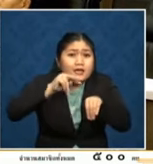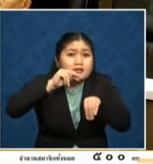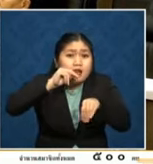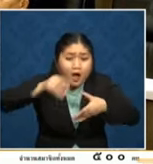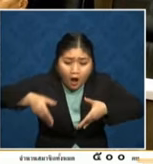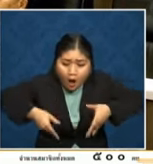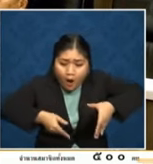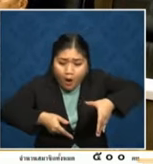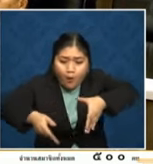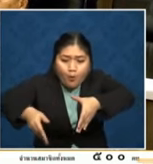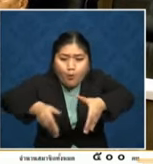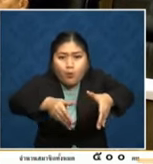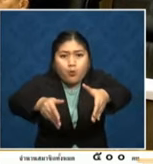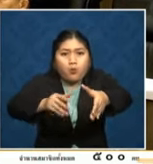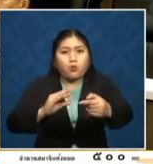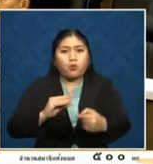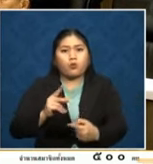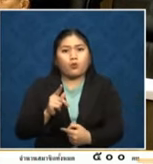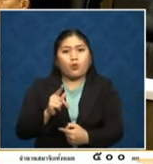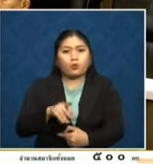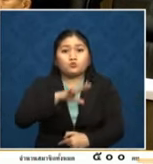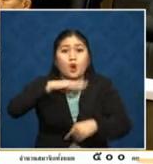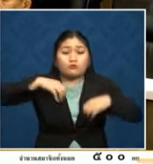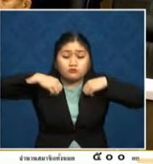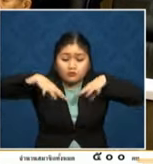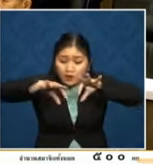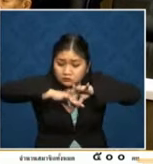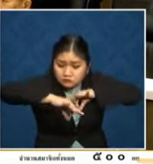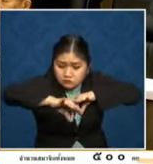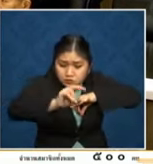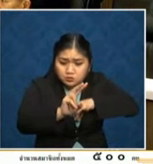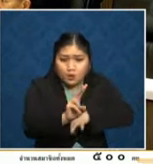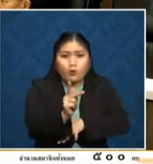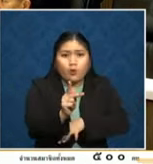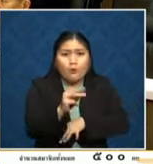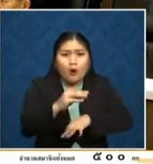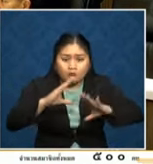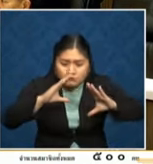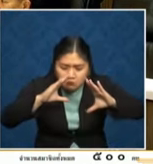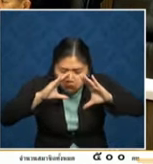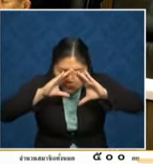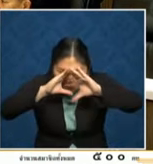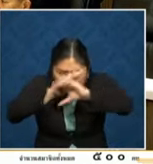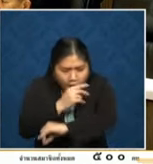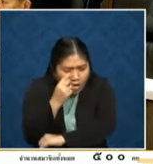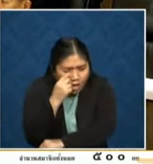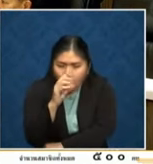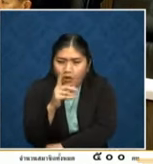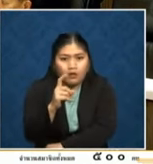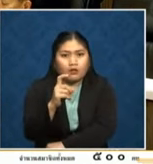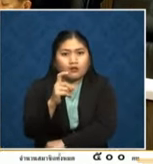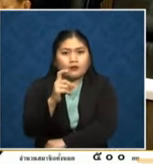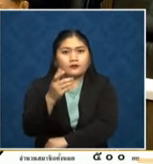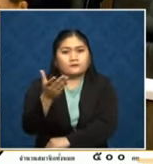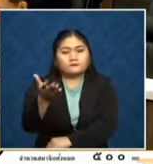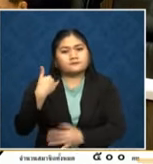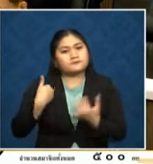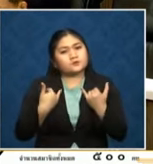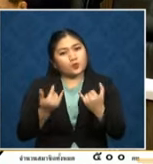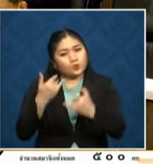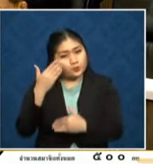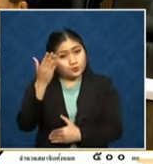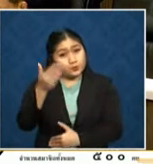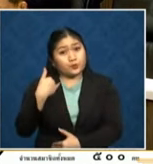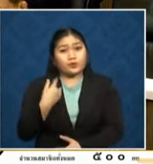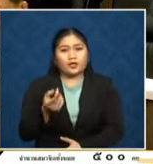งเมื่อไฟส่องสว่างขาดอยู่2กิโลทำให้มันมืดมิดต่อมานะครับตำบลบ้าน